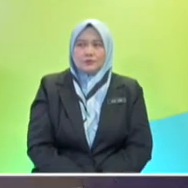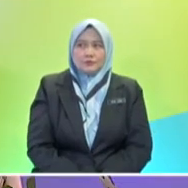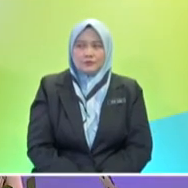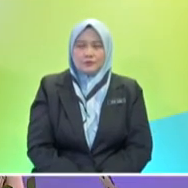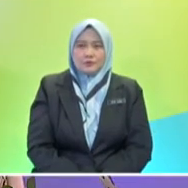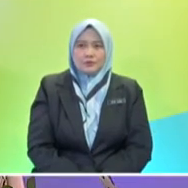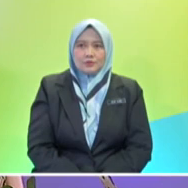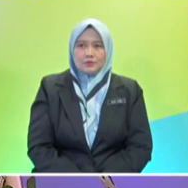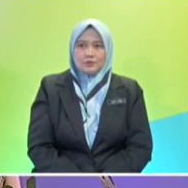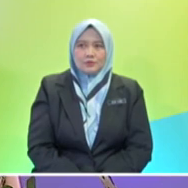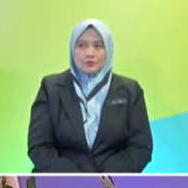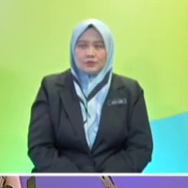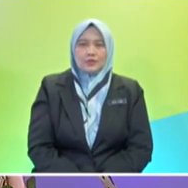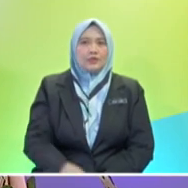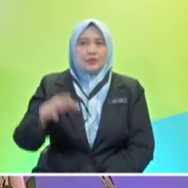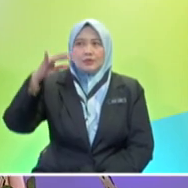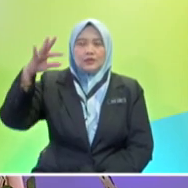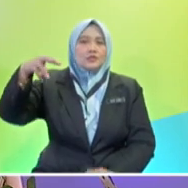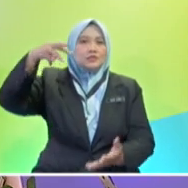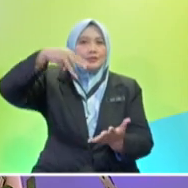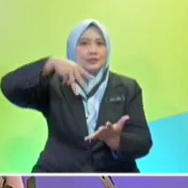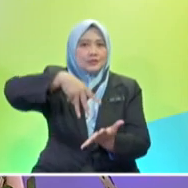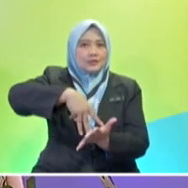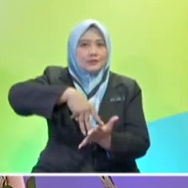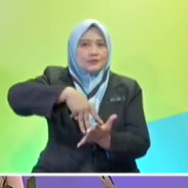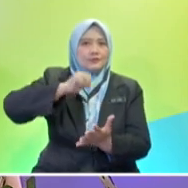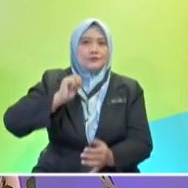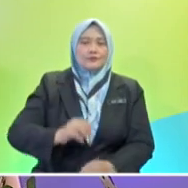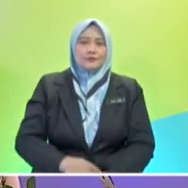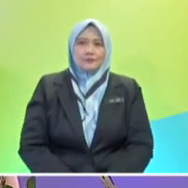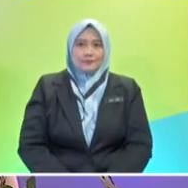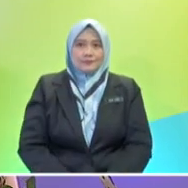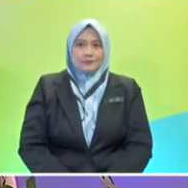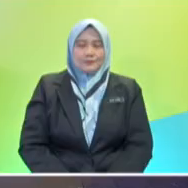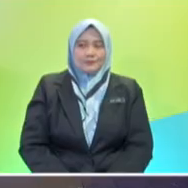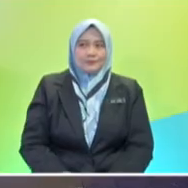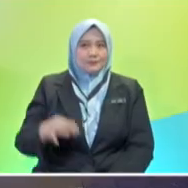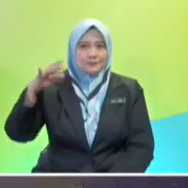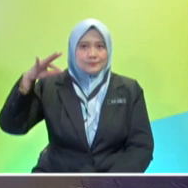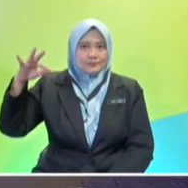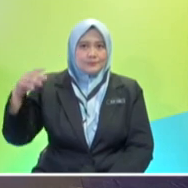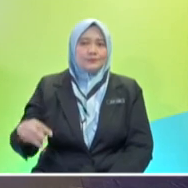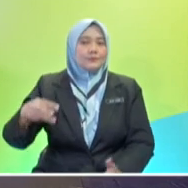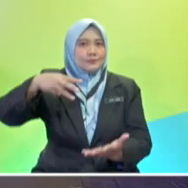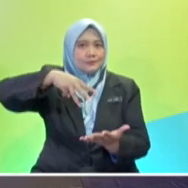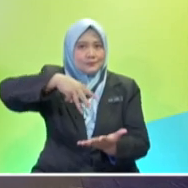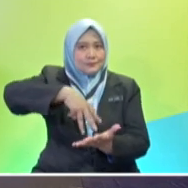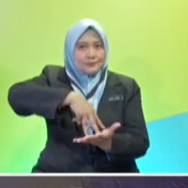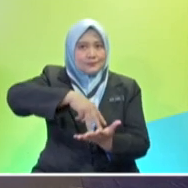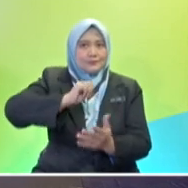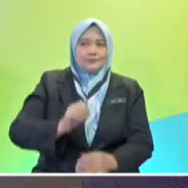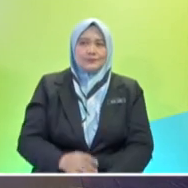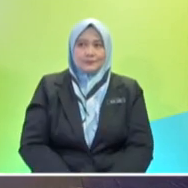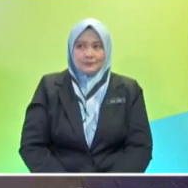Iaitu garpu. Garpu. Ya, garpu. Murid-murid di rumah kita eja bersama-sama. Siapa yang dah ada